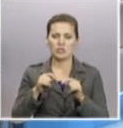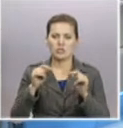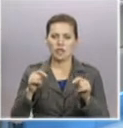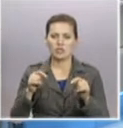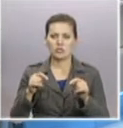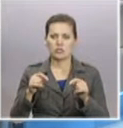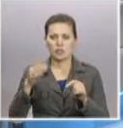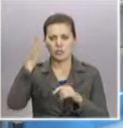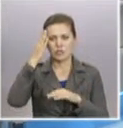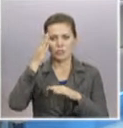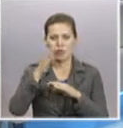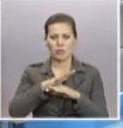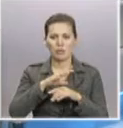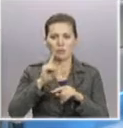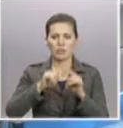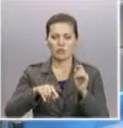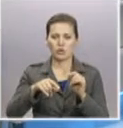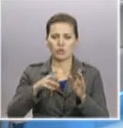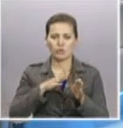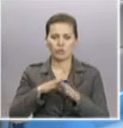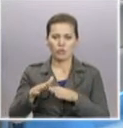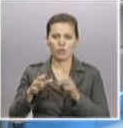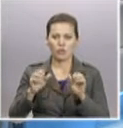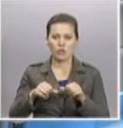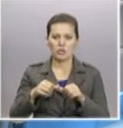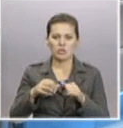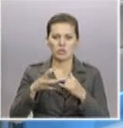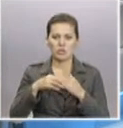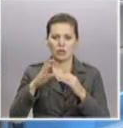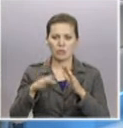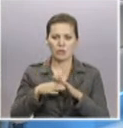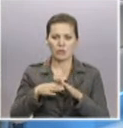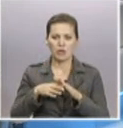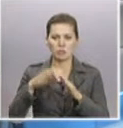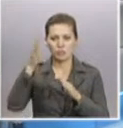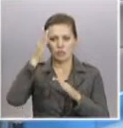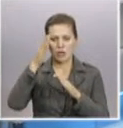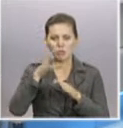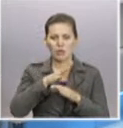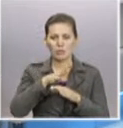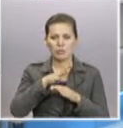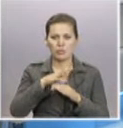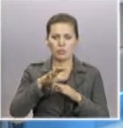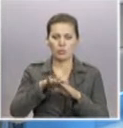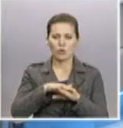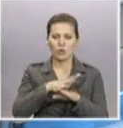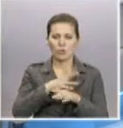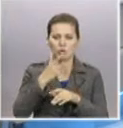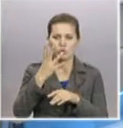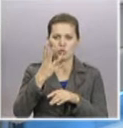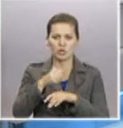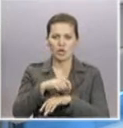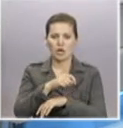енді тезірек орындауға болады. Бұл жер асты әдісімен орындалады. Жалпы ұзақтығы 4